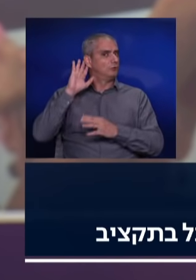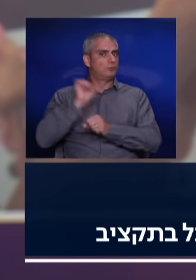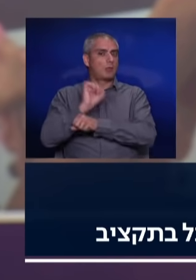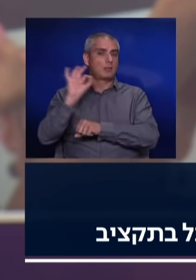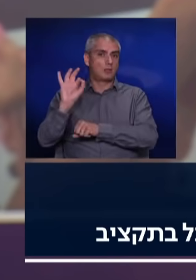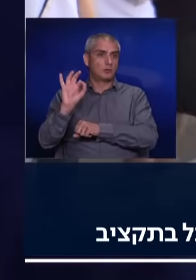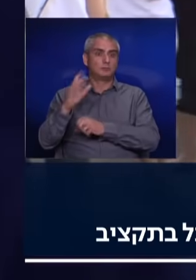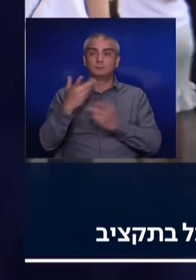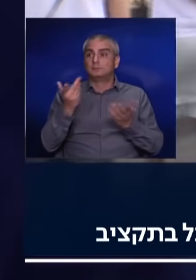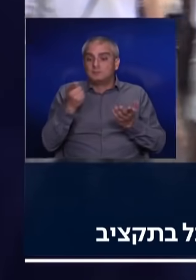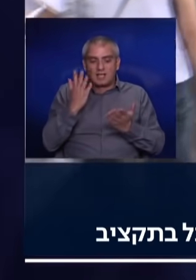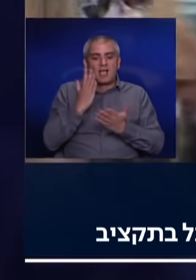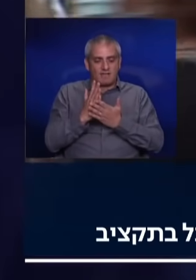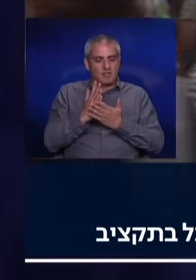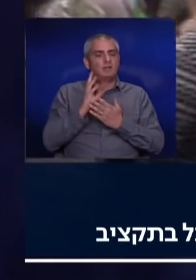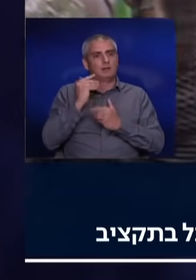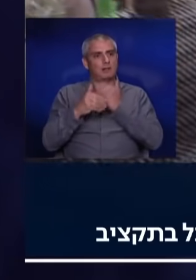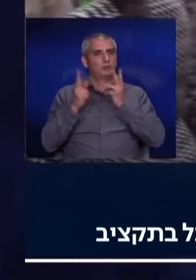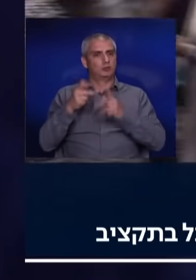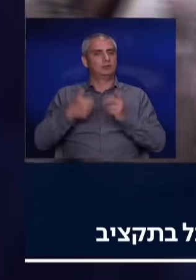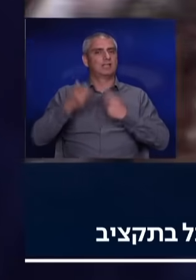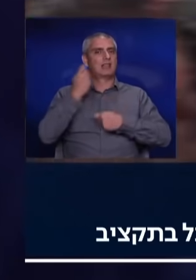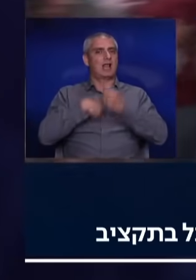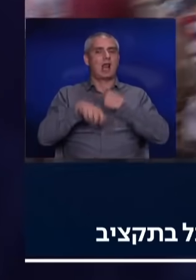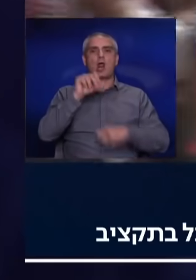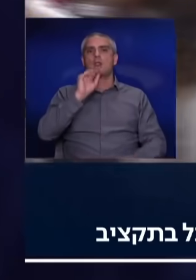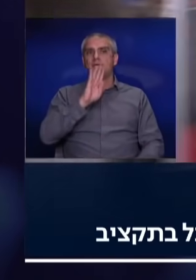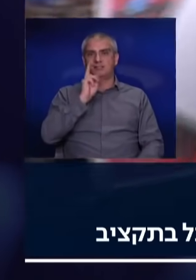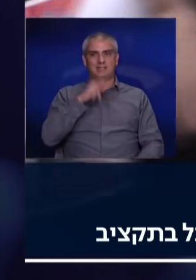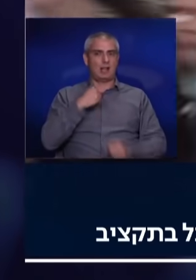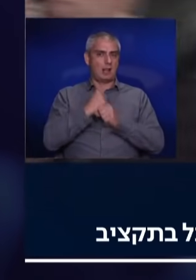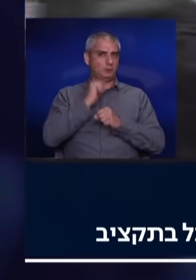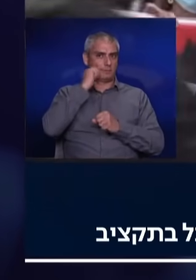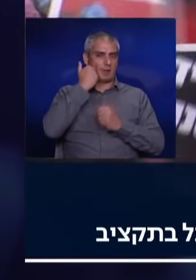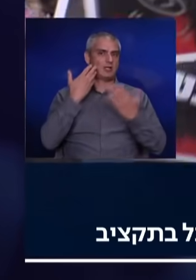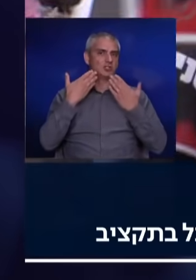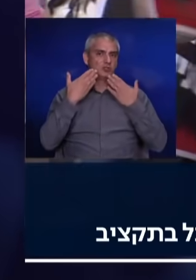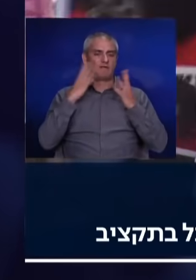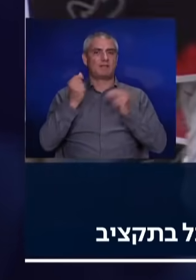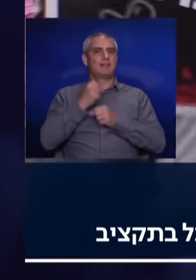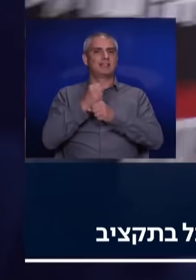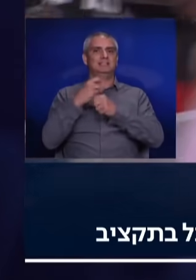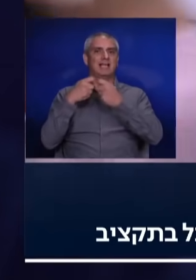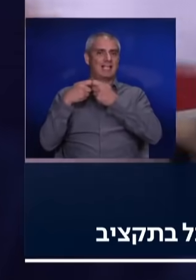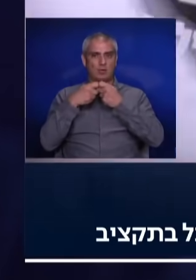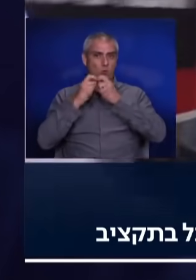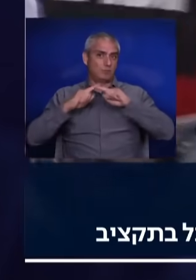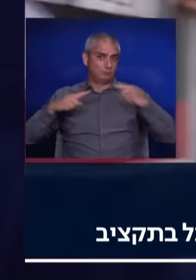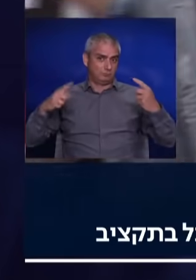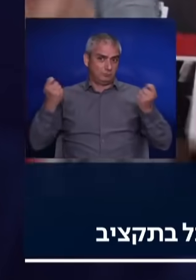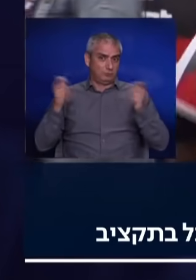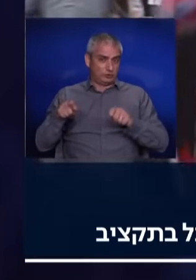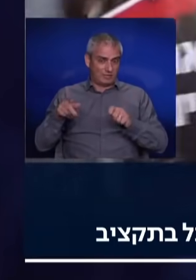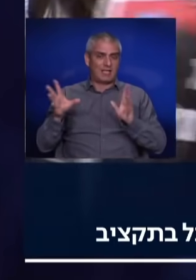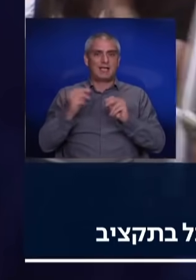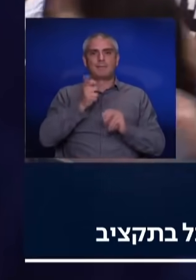אז במובן הזה כבר יש התקדמות, שרת הכלכלה אורנה ברביבאי אמורה לקיים אחר ישיבה עם נציגי הארגונים השובתים יחד עם